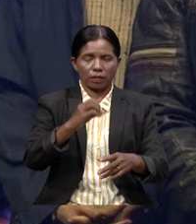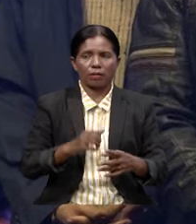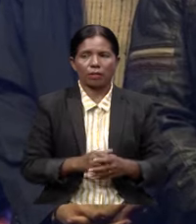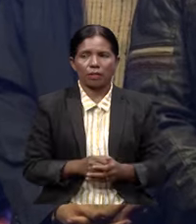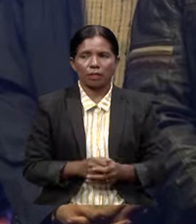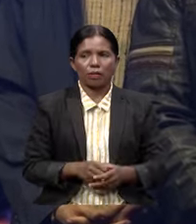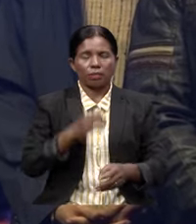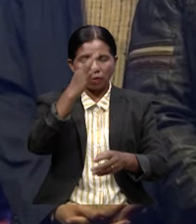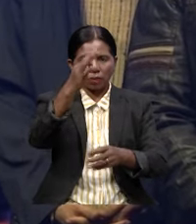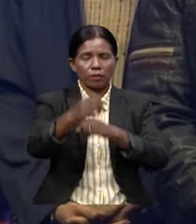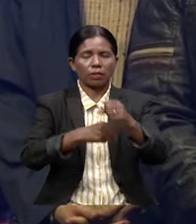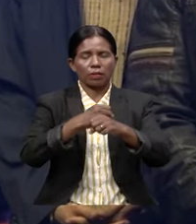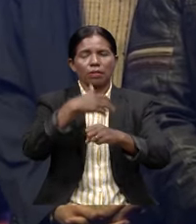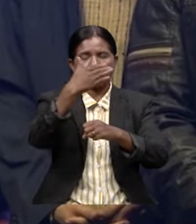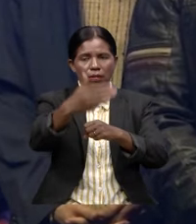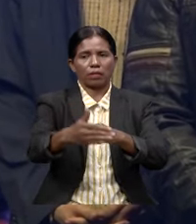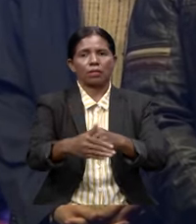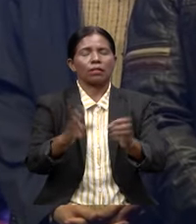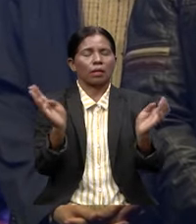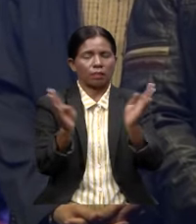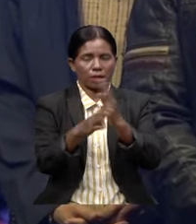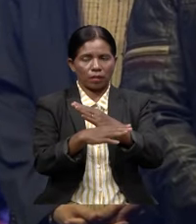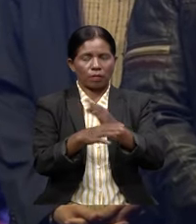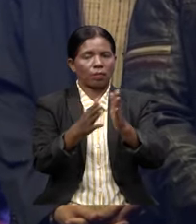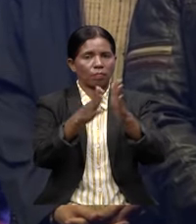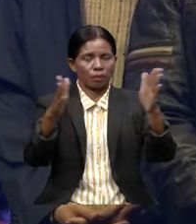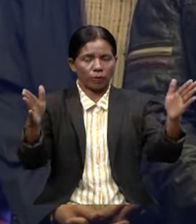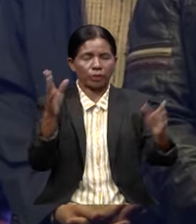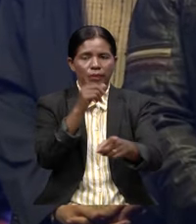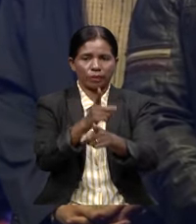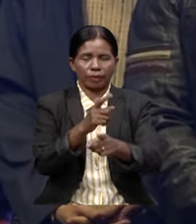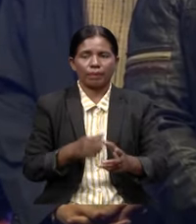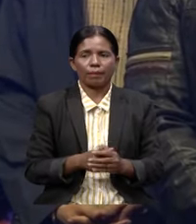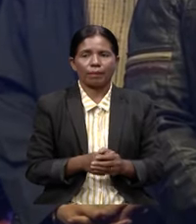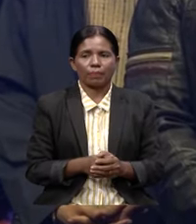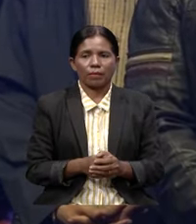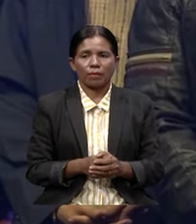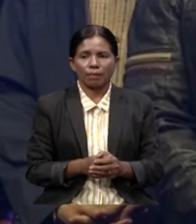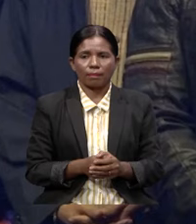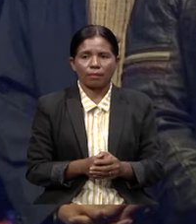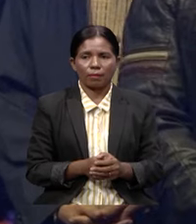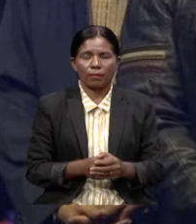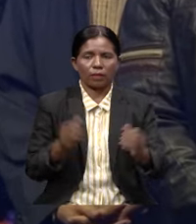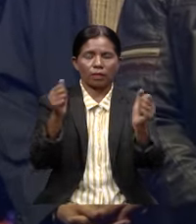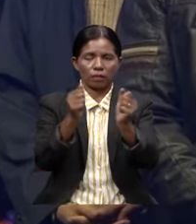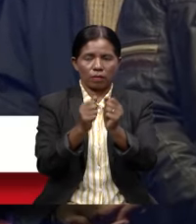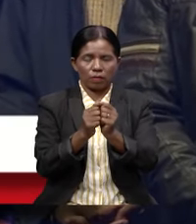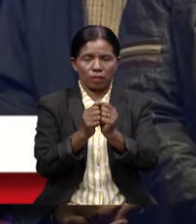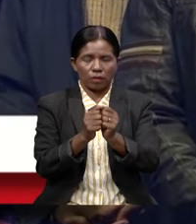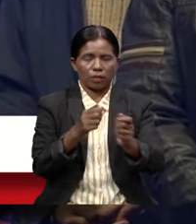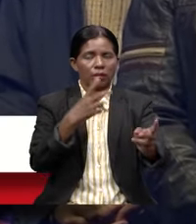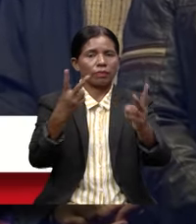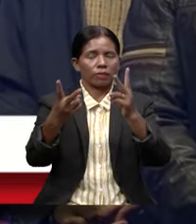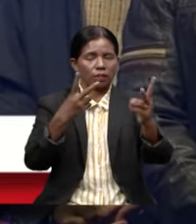que ba oen tina rumo ba oen sei sai Bot liutan e ho turista